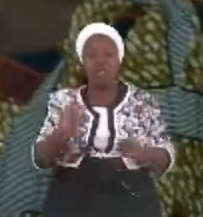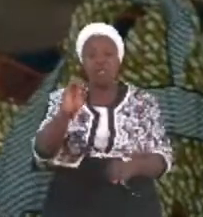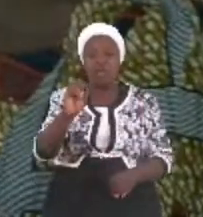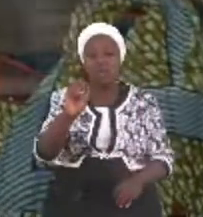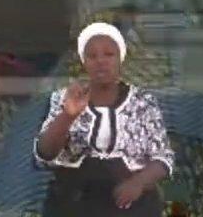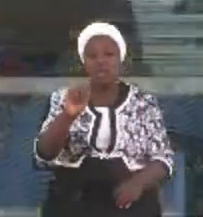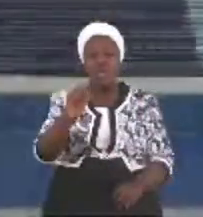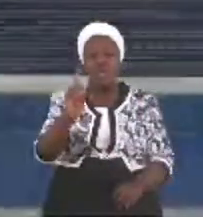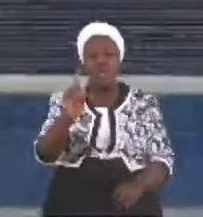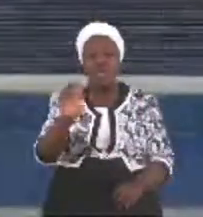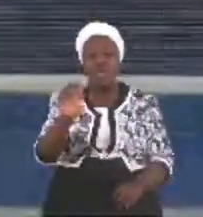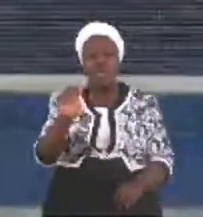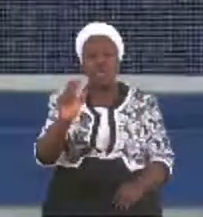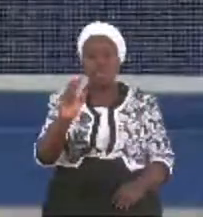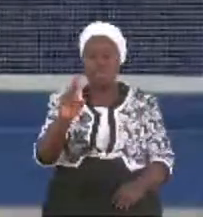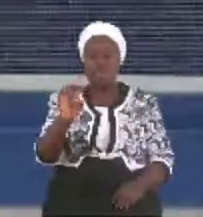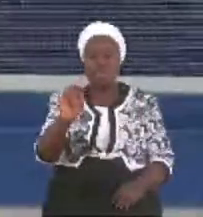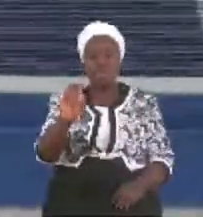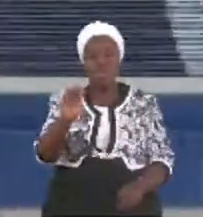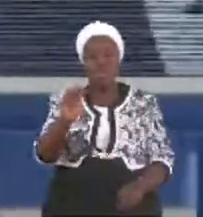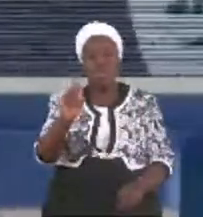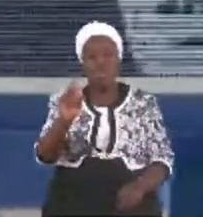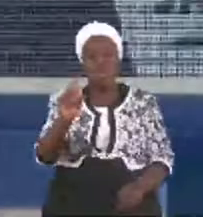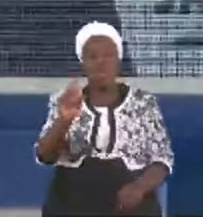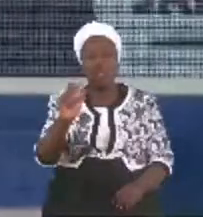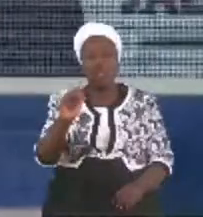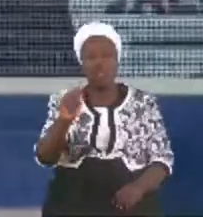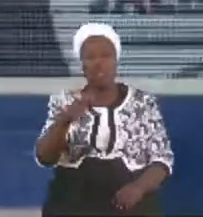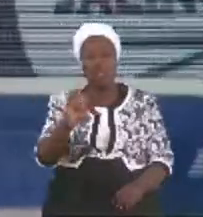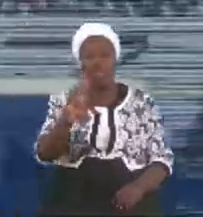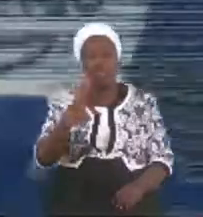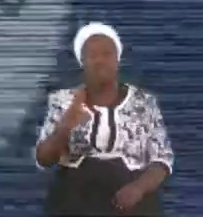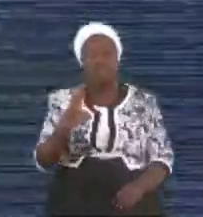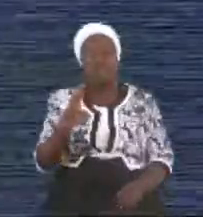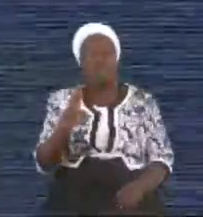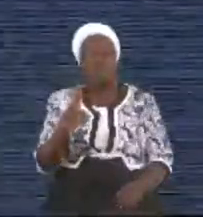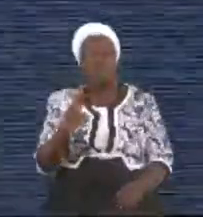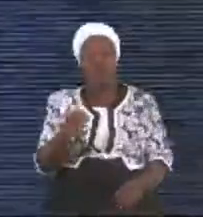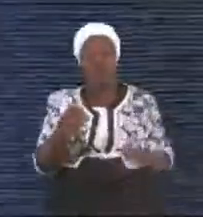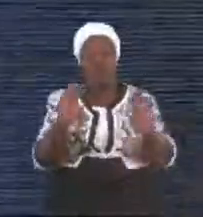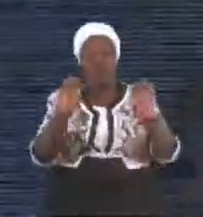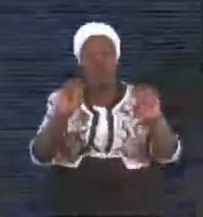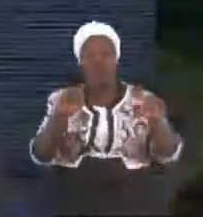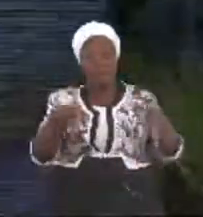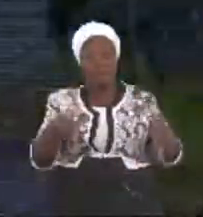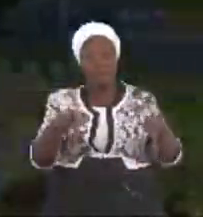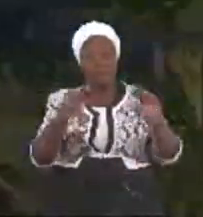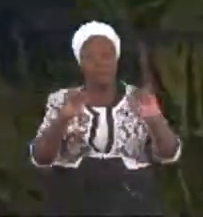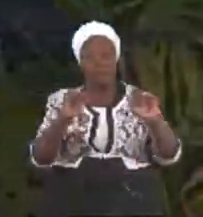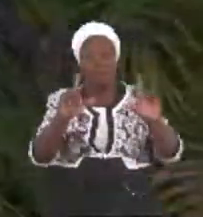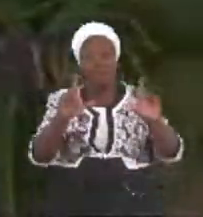les épileptiques en danger émancipés. Quelqu'un a l'épilepsie, sa vie est en danger